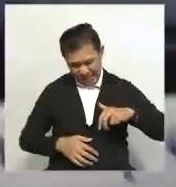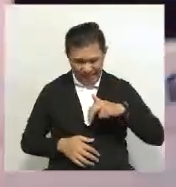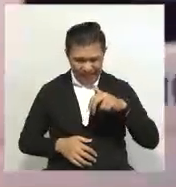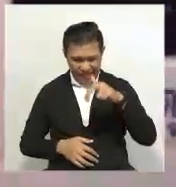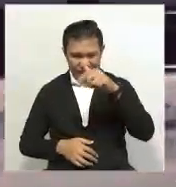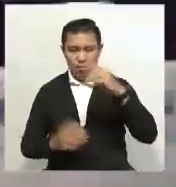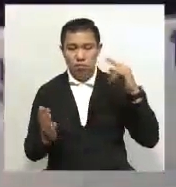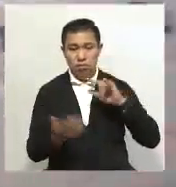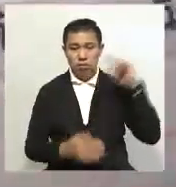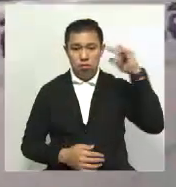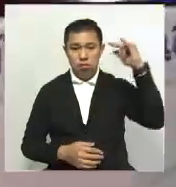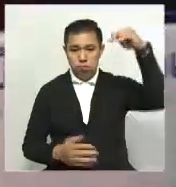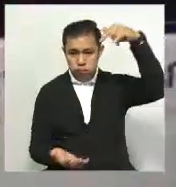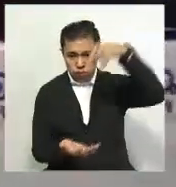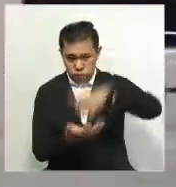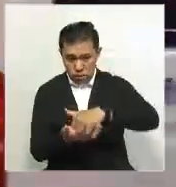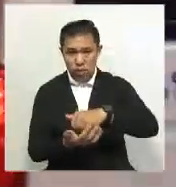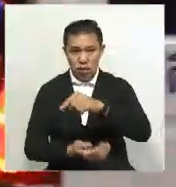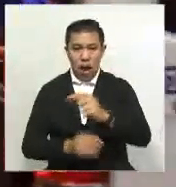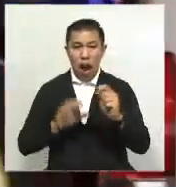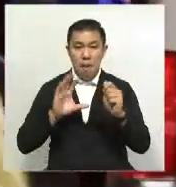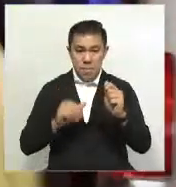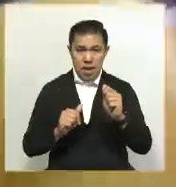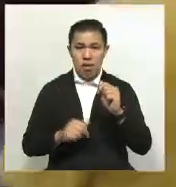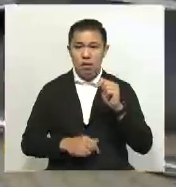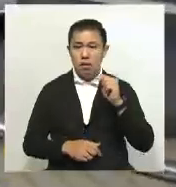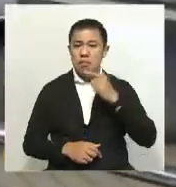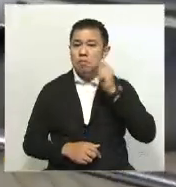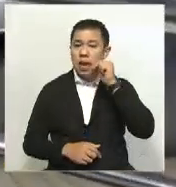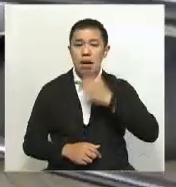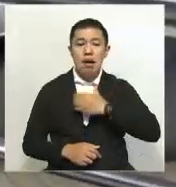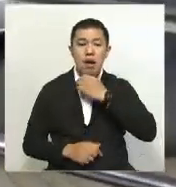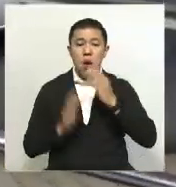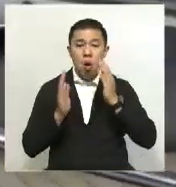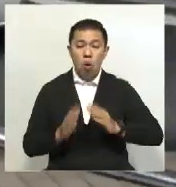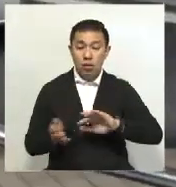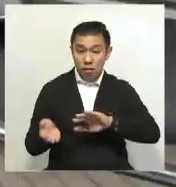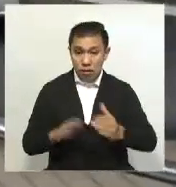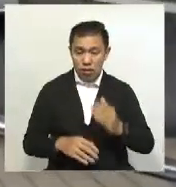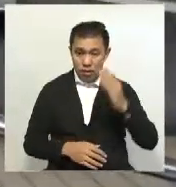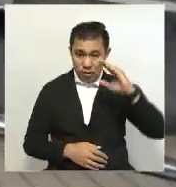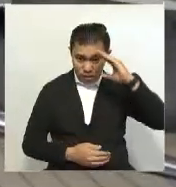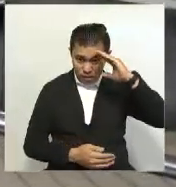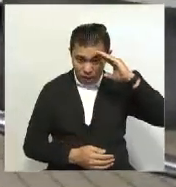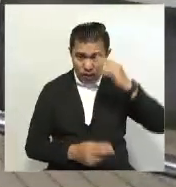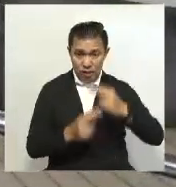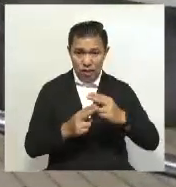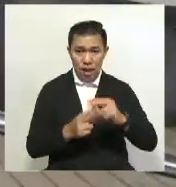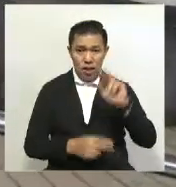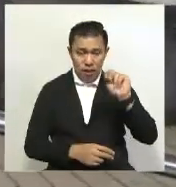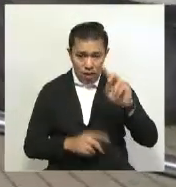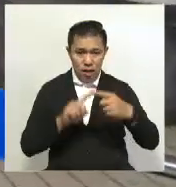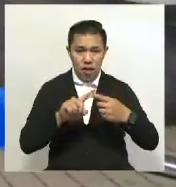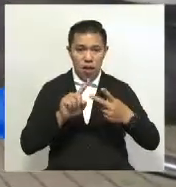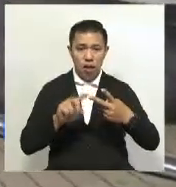ตกบริเวณบ้านห้วยพึ่งตำบลห้วยผาอำเภอเมืองแม่ฮ่องสอนเพื่อนำร่างผู้เสียชีวิตก็คือร้อยโทณฤพลพุกทองร้อยโ